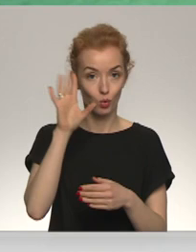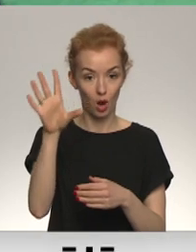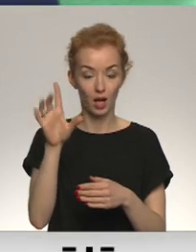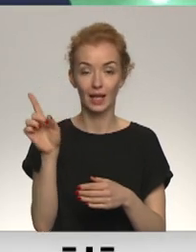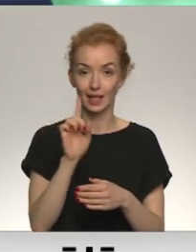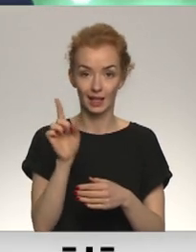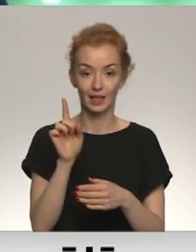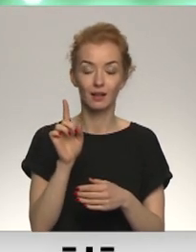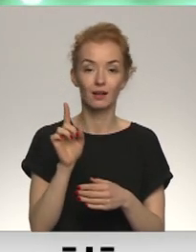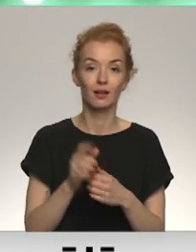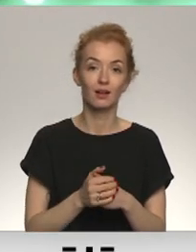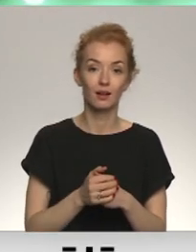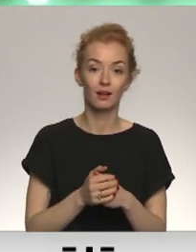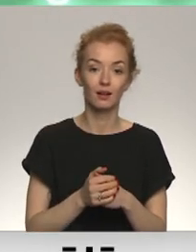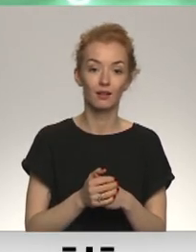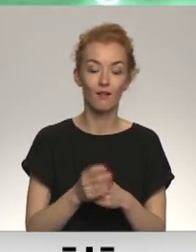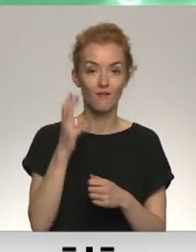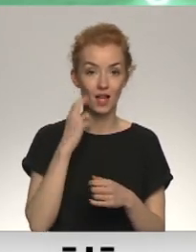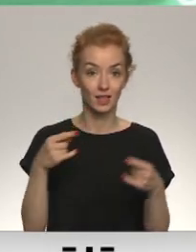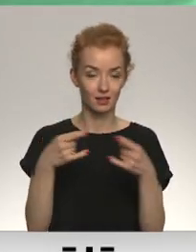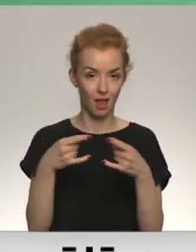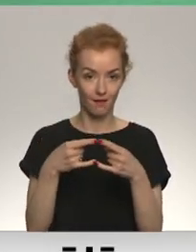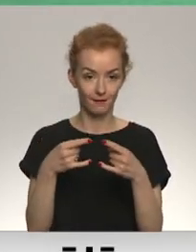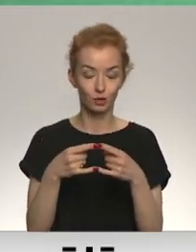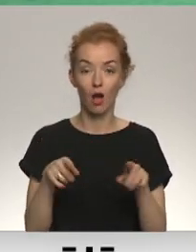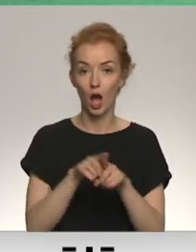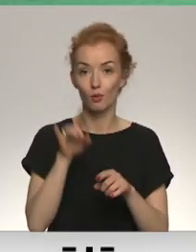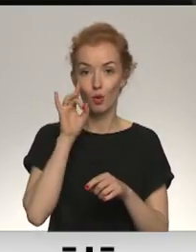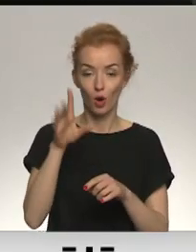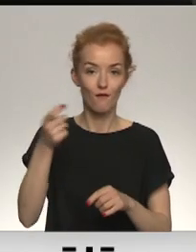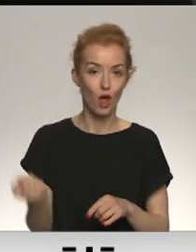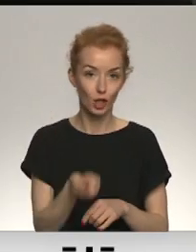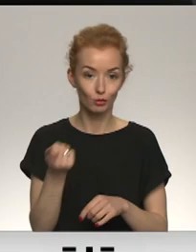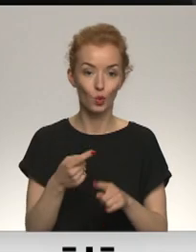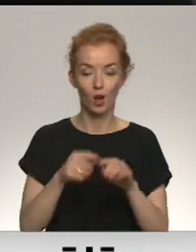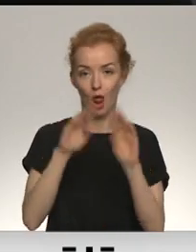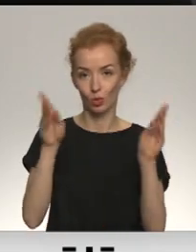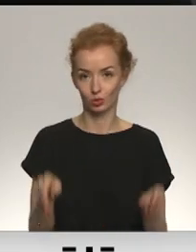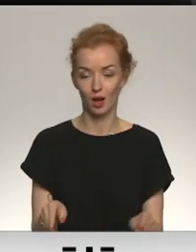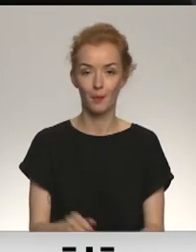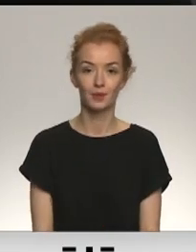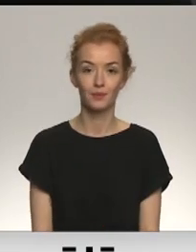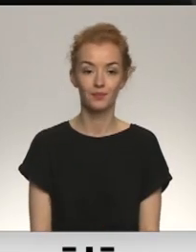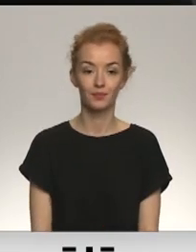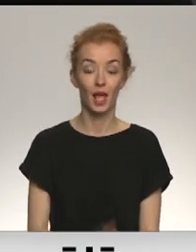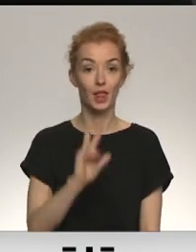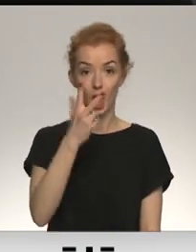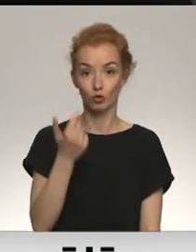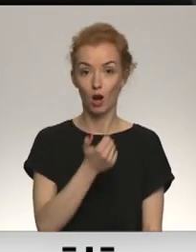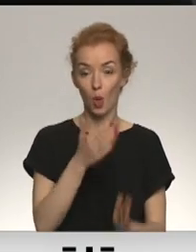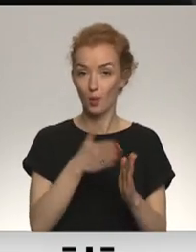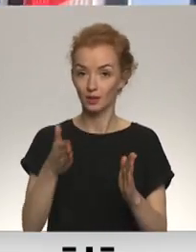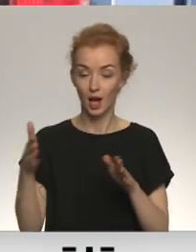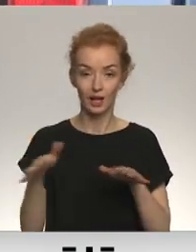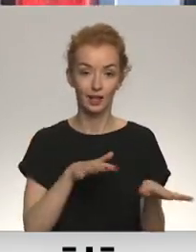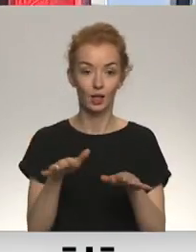ir Kaspara pieminētais vecais televizors, tikpat populāri ir veļas mašīna un leduskapa. Tāpēc trešo gadu pēc kārtas tiek